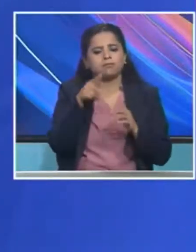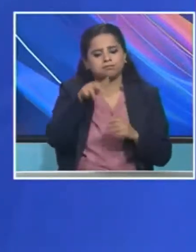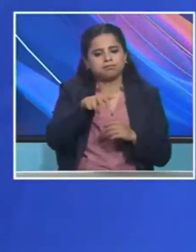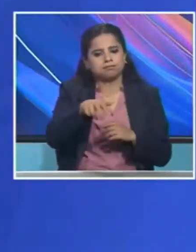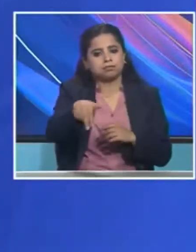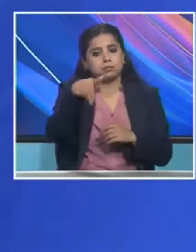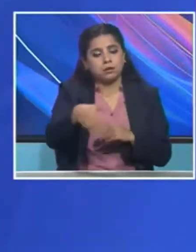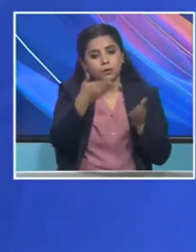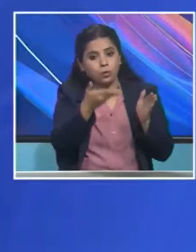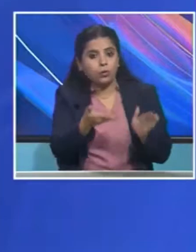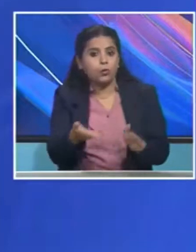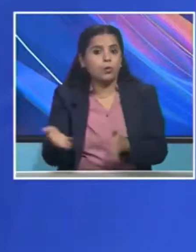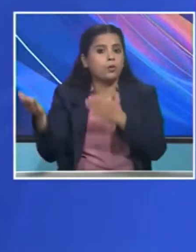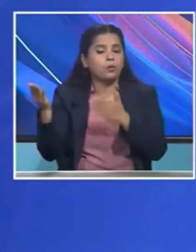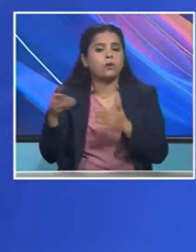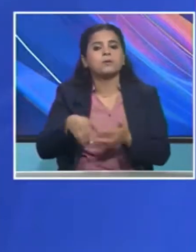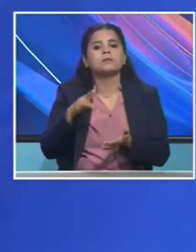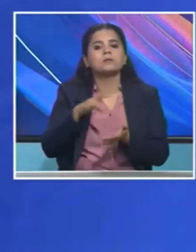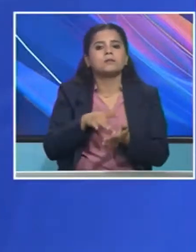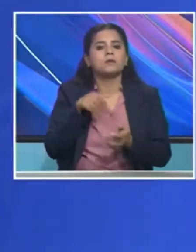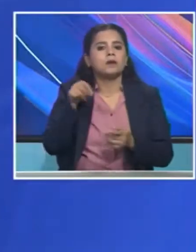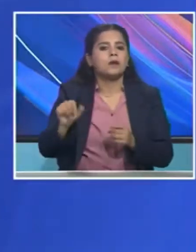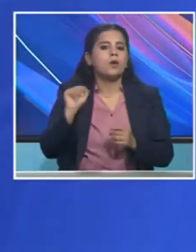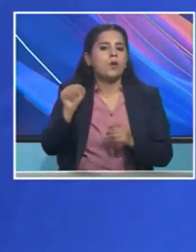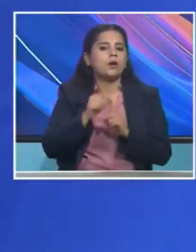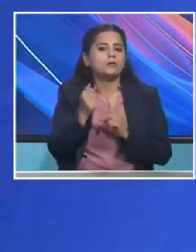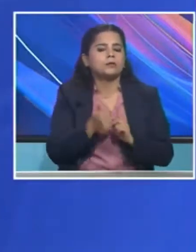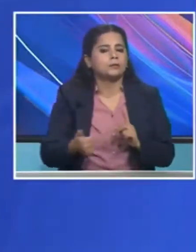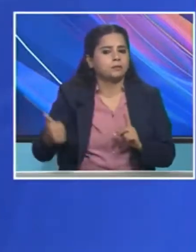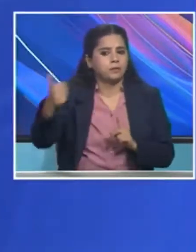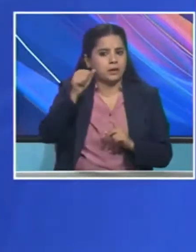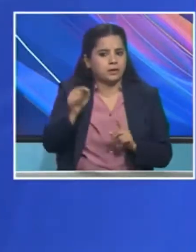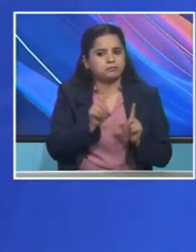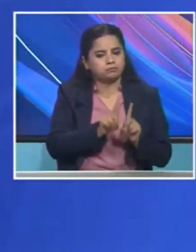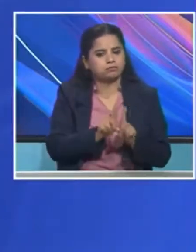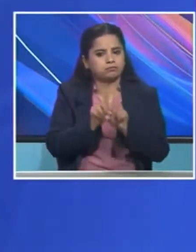करेंगी माननीय राष्ट्रपति जी की साथ